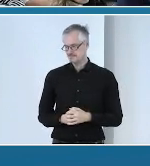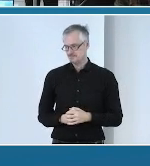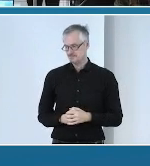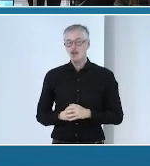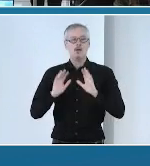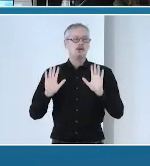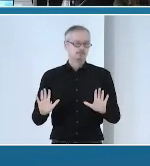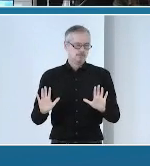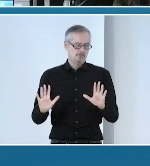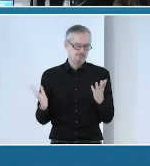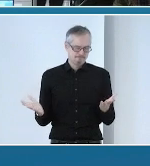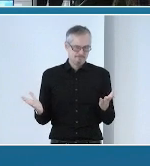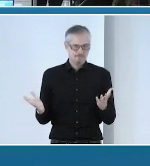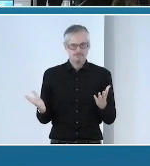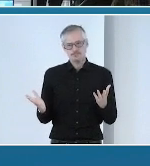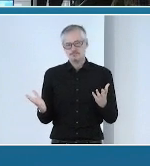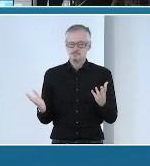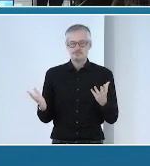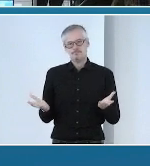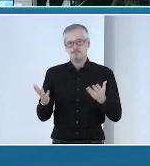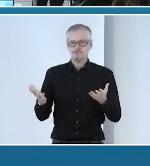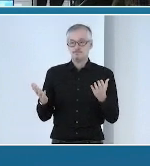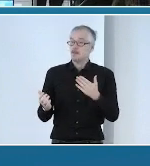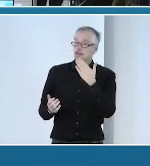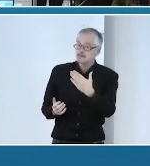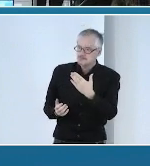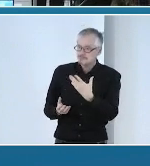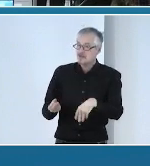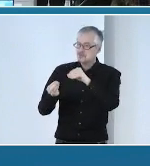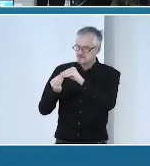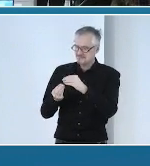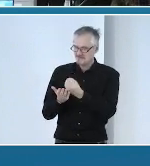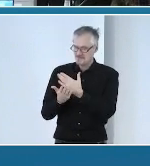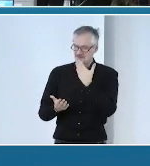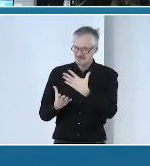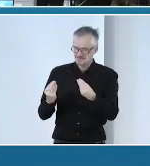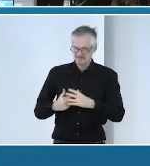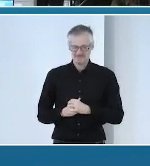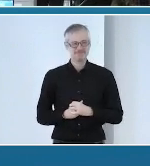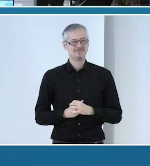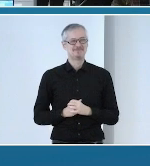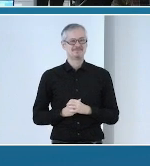Bon, c'est juste là une... Merci Sylvie. C'est une